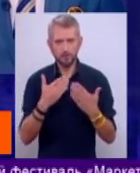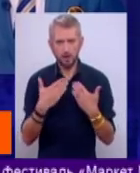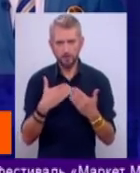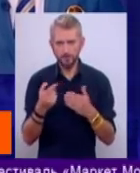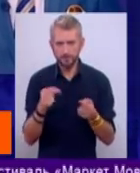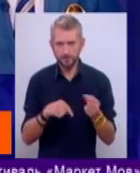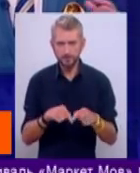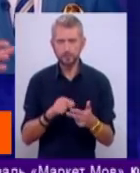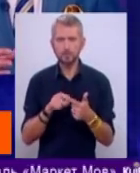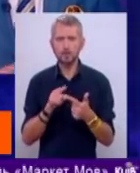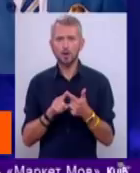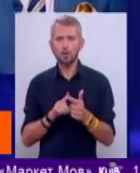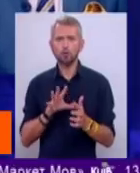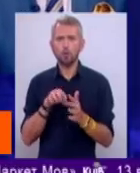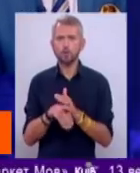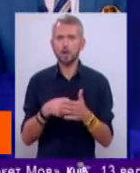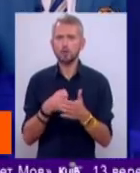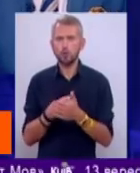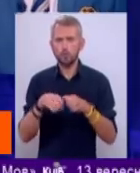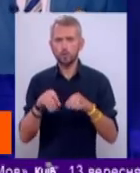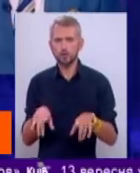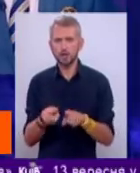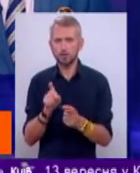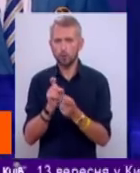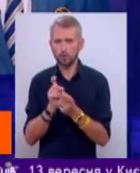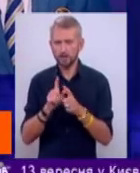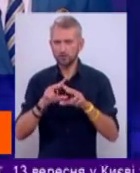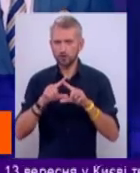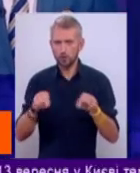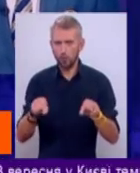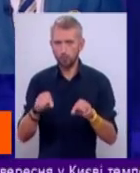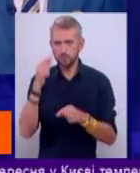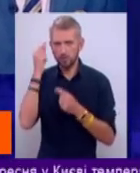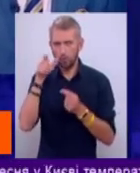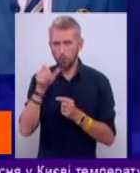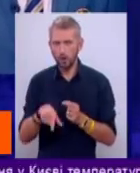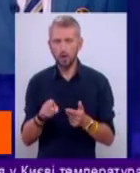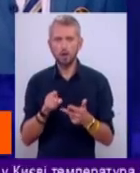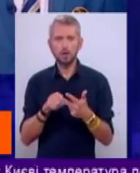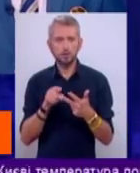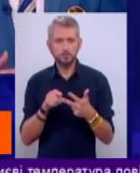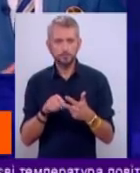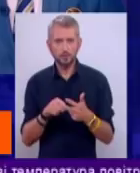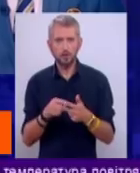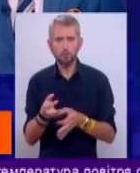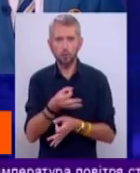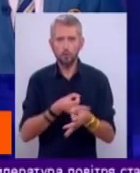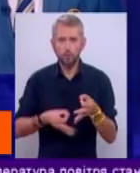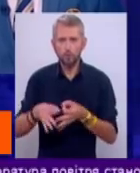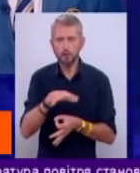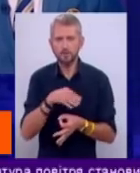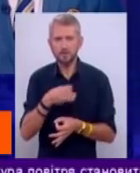одного, долучати до розв'язання таких конфліктів шкільного психолога, або ж проговорити